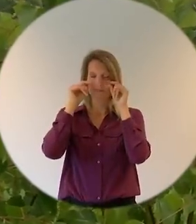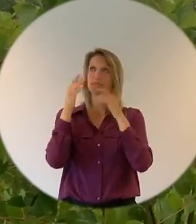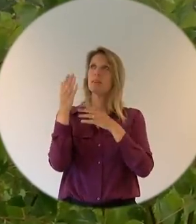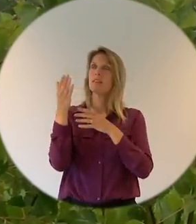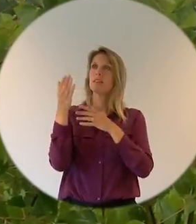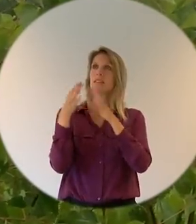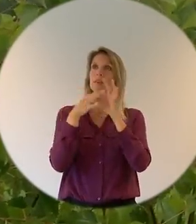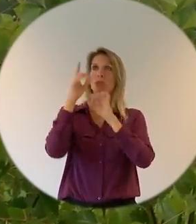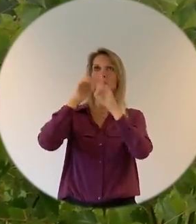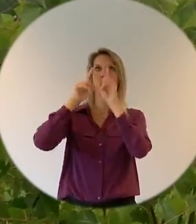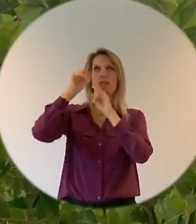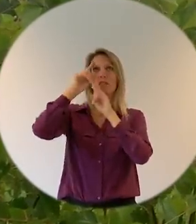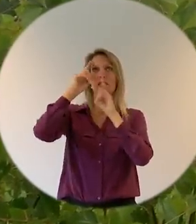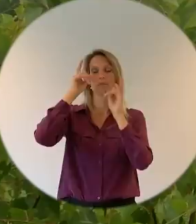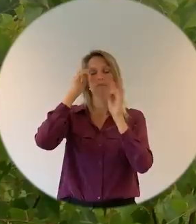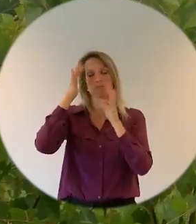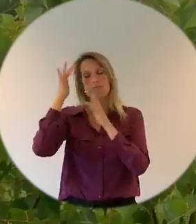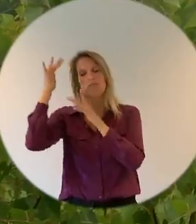gedachten ergens anders naartoe gaan.